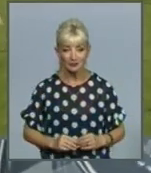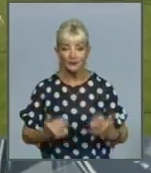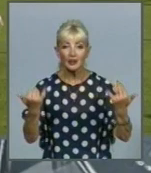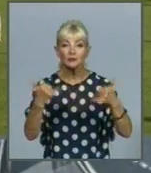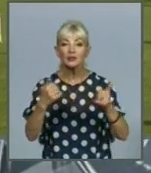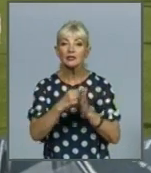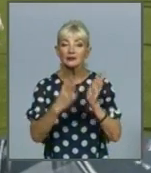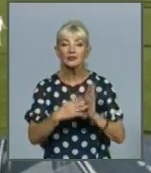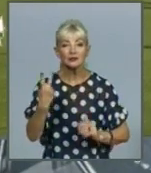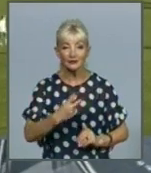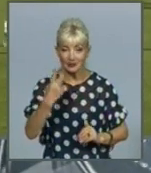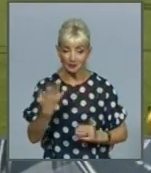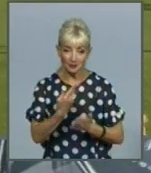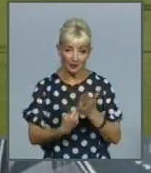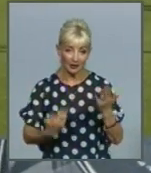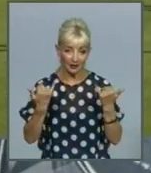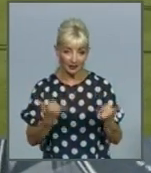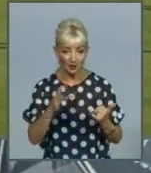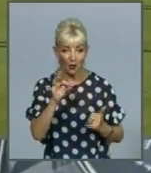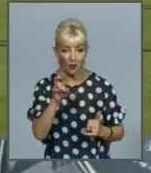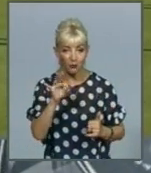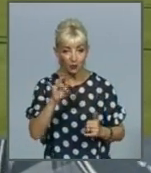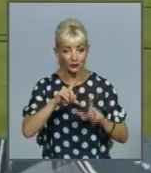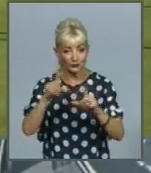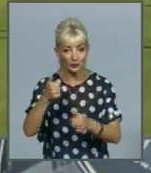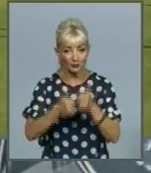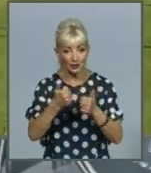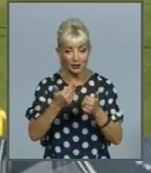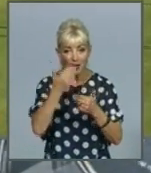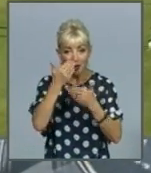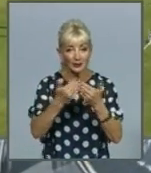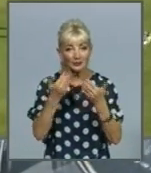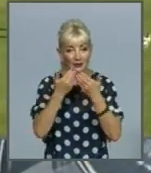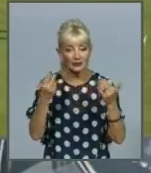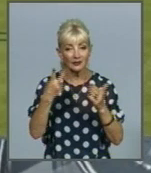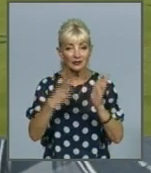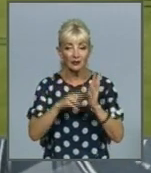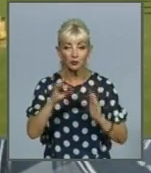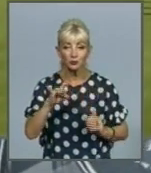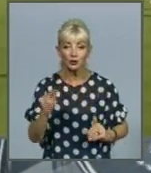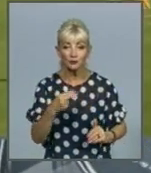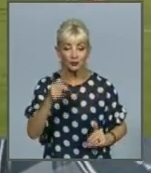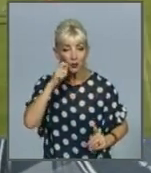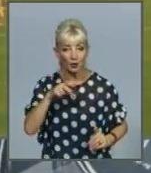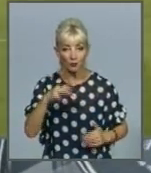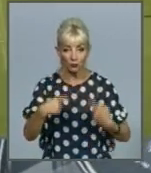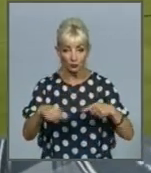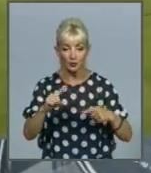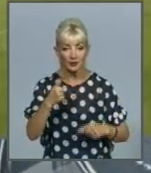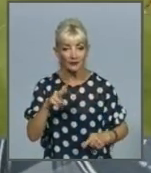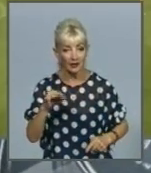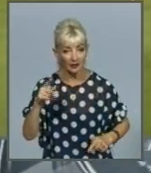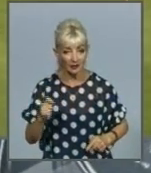Металлист 19-25 проиграл сегодня Абалоне в выездном матче предпоследнего 29-го тура чемпионата Украины по футболу в первой